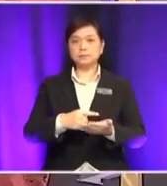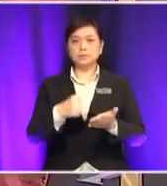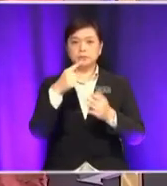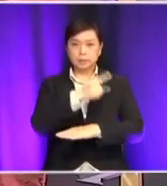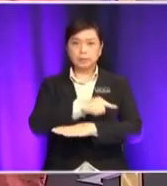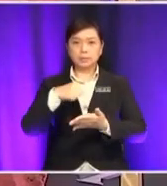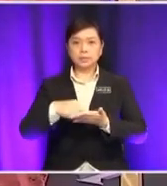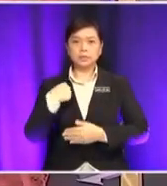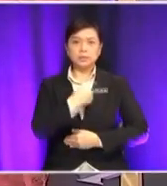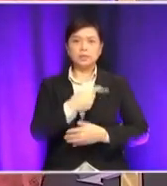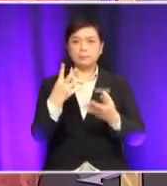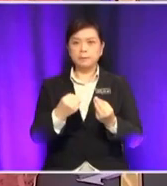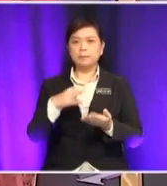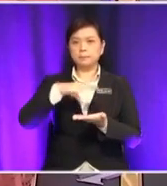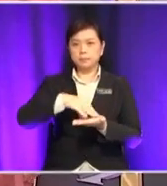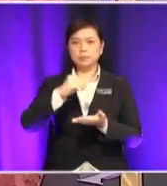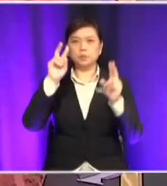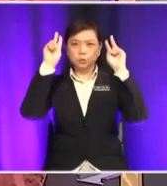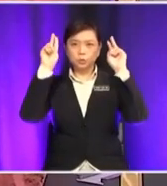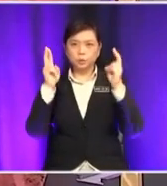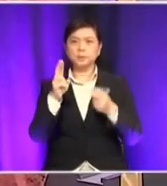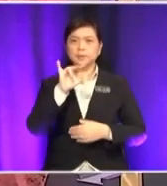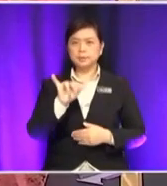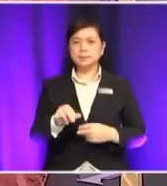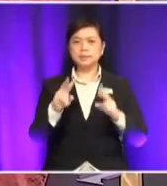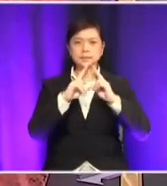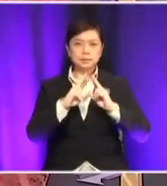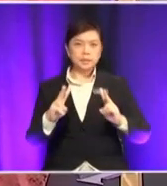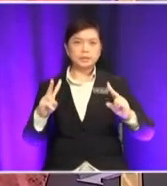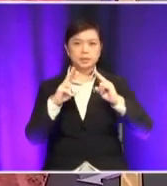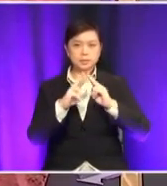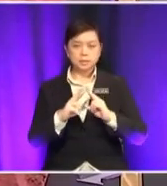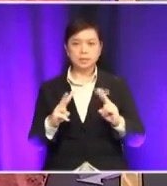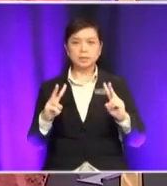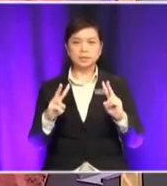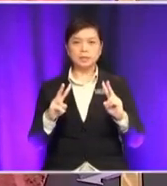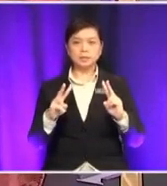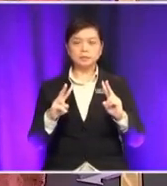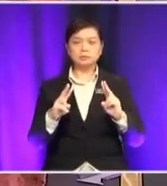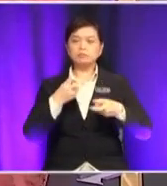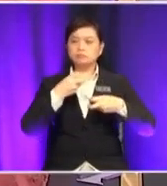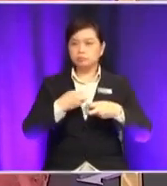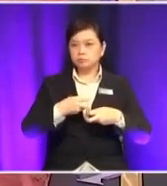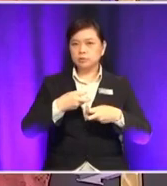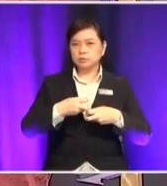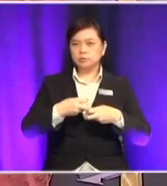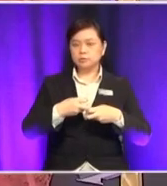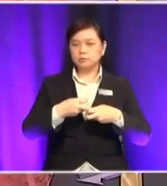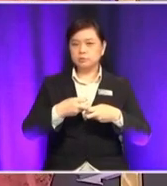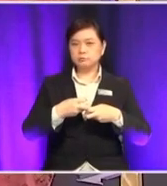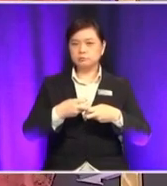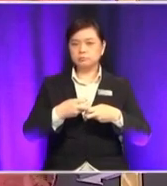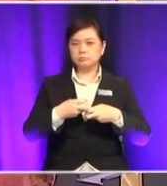kita belajar satu topik yang sangat-sangat kita sangat susah juga bagi